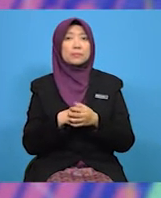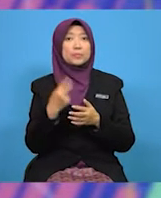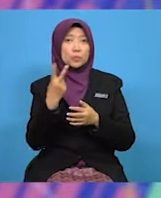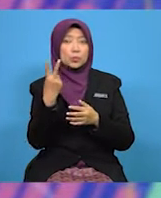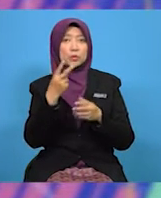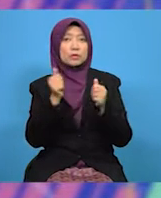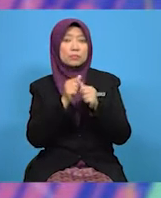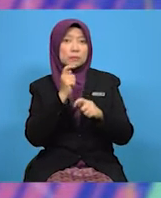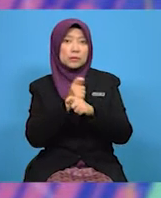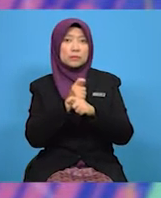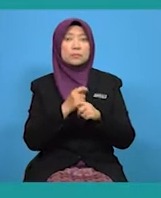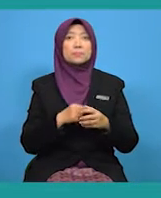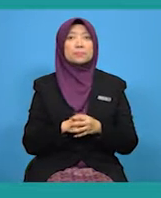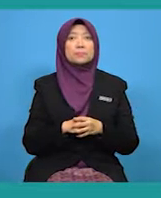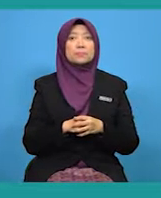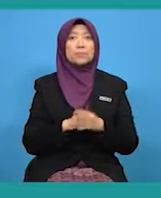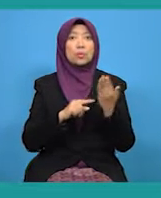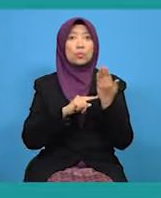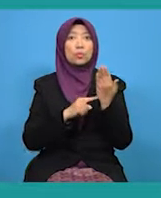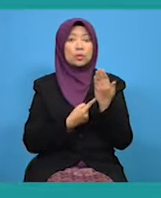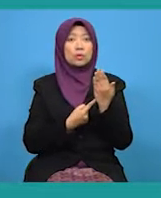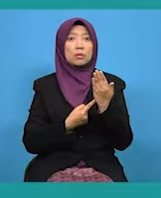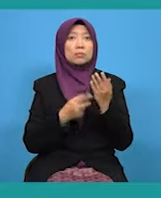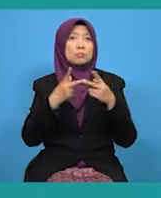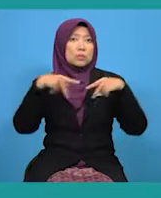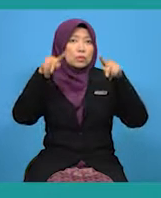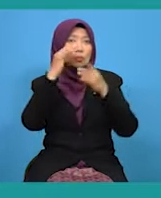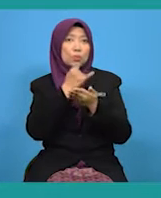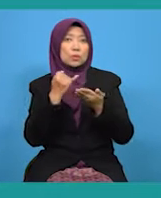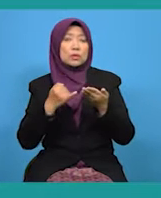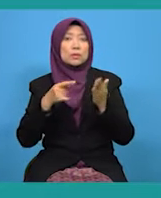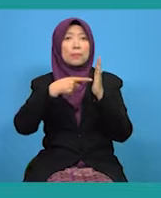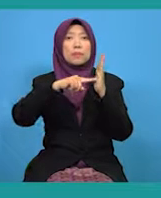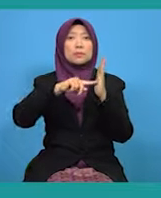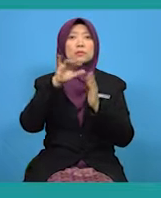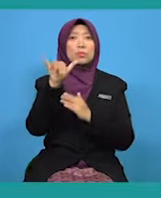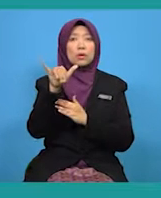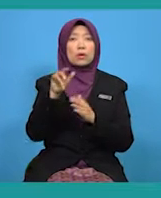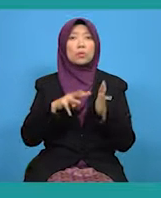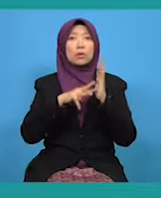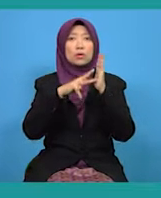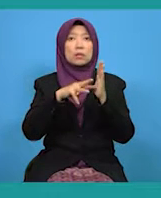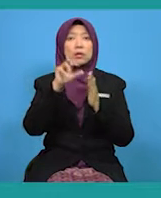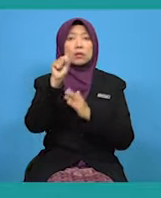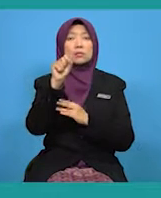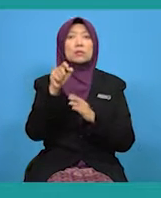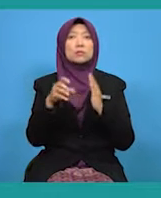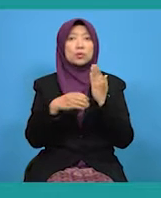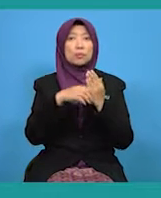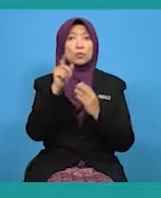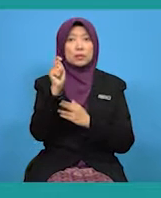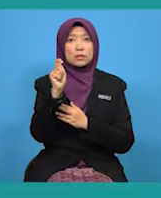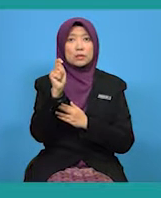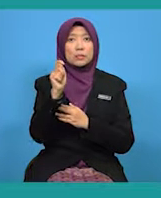bocoran dengan kepada mula-mula anda perlu lukis faksi W mewakili es campur